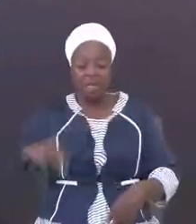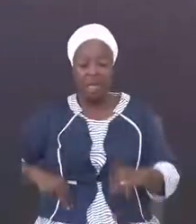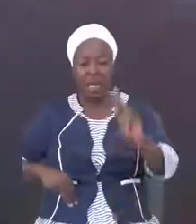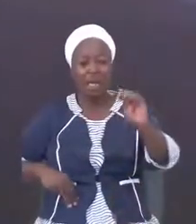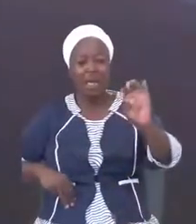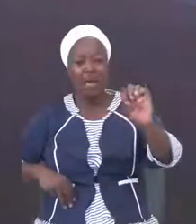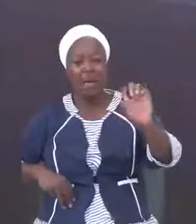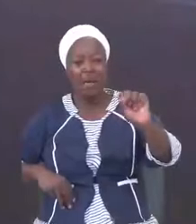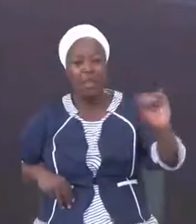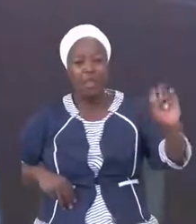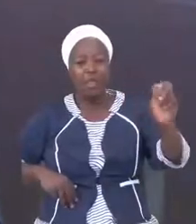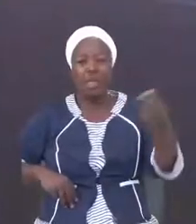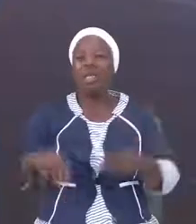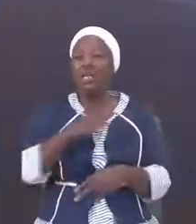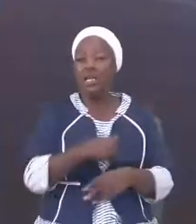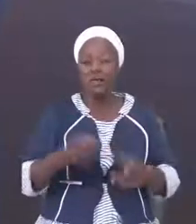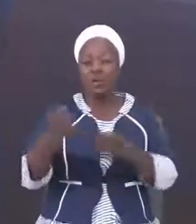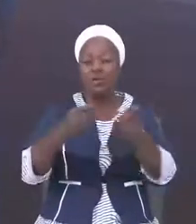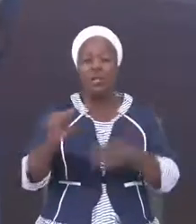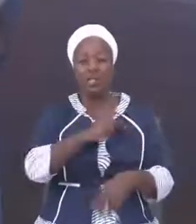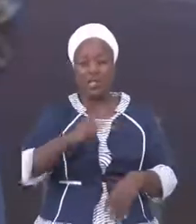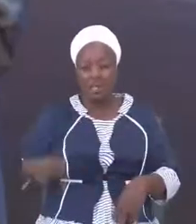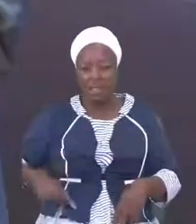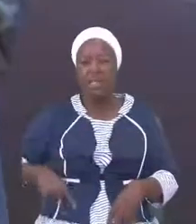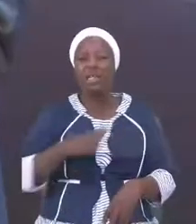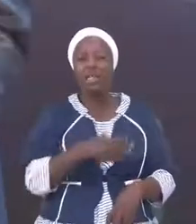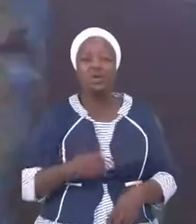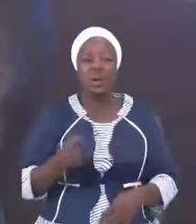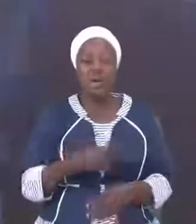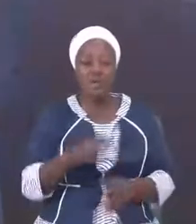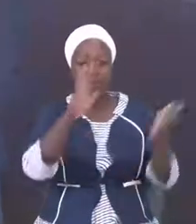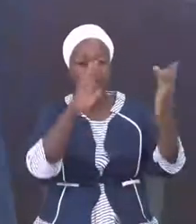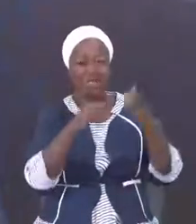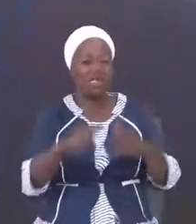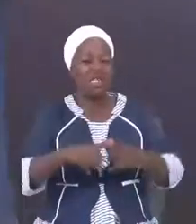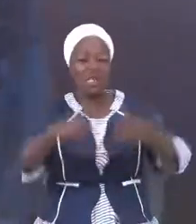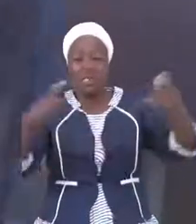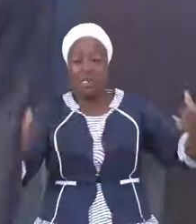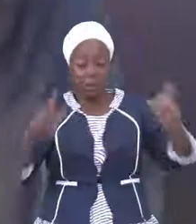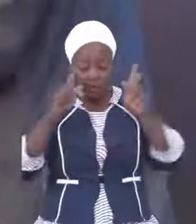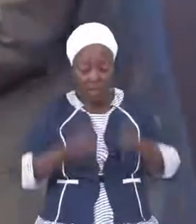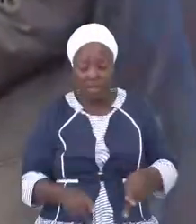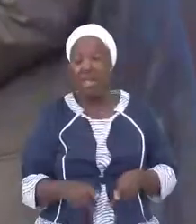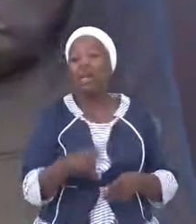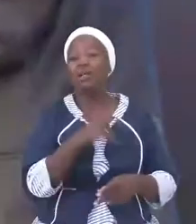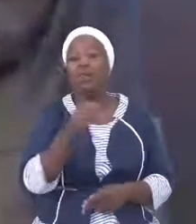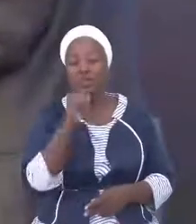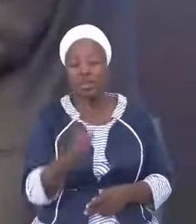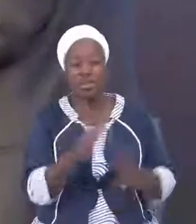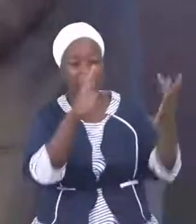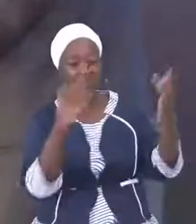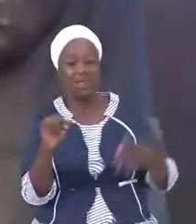espéraient un Messie qui va régner. Parce qu'ils espéraient